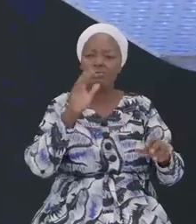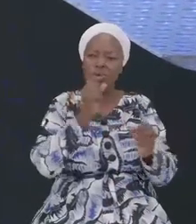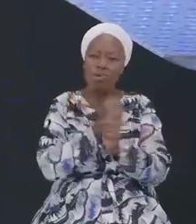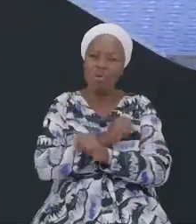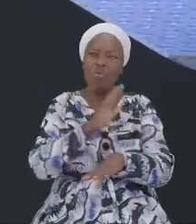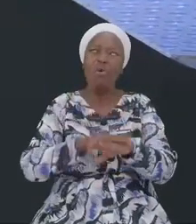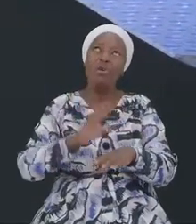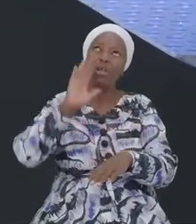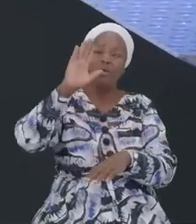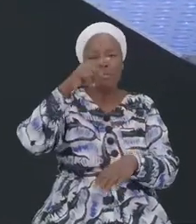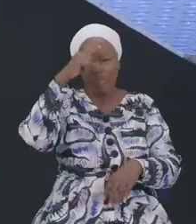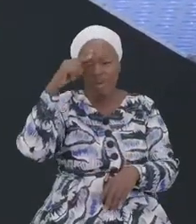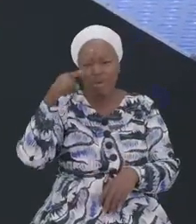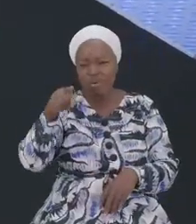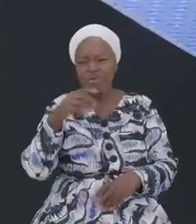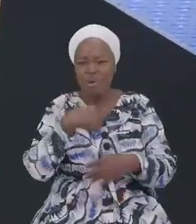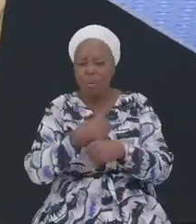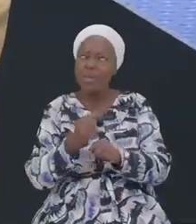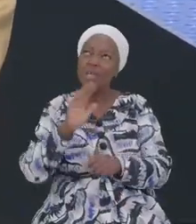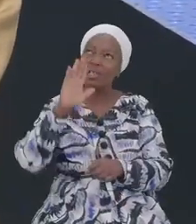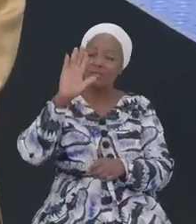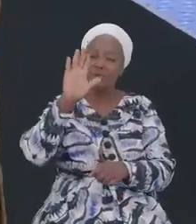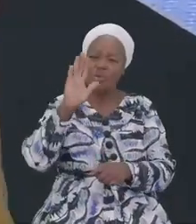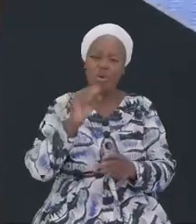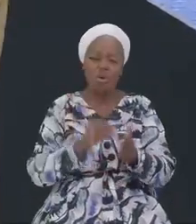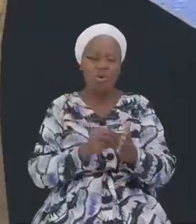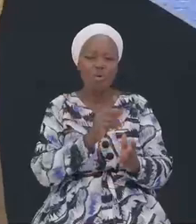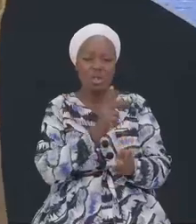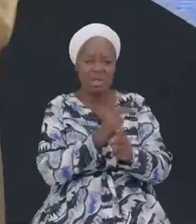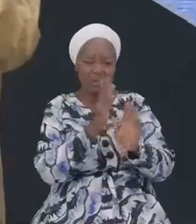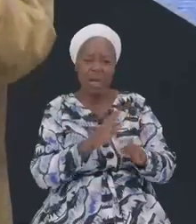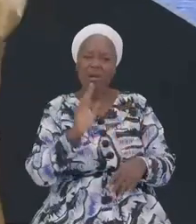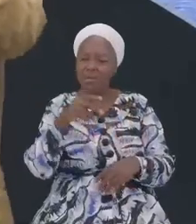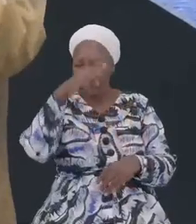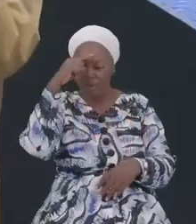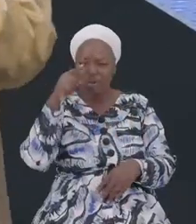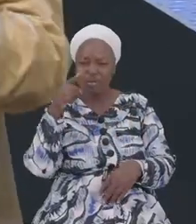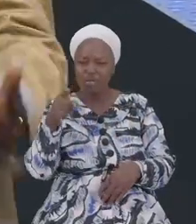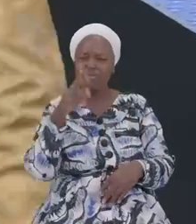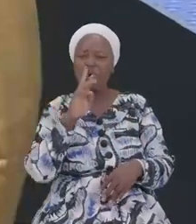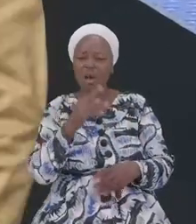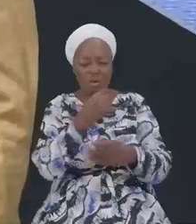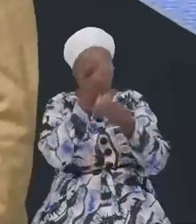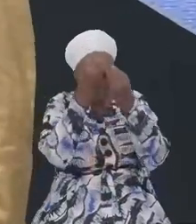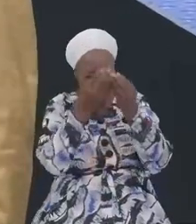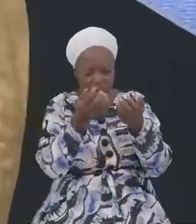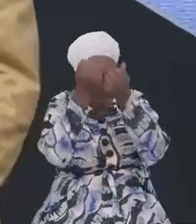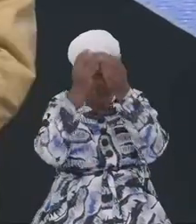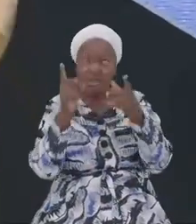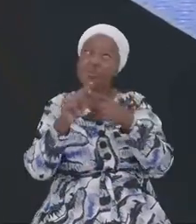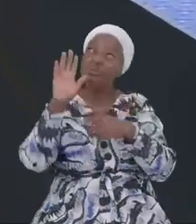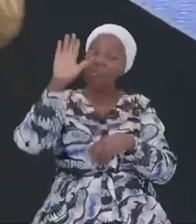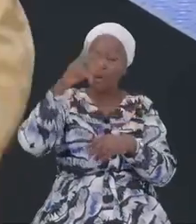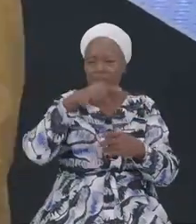vous l'aimez. Vous avez fait de lui votre demeure. Vous lui obéissez. Vous êtes né de